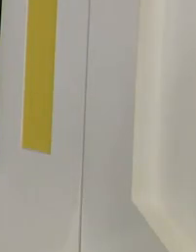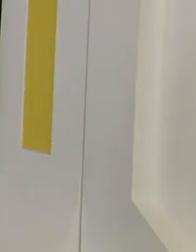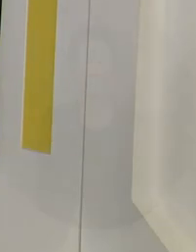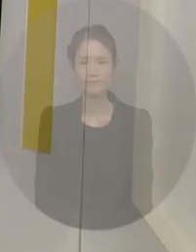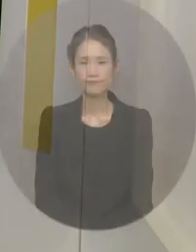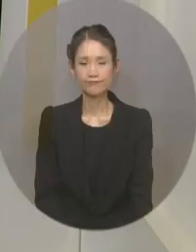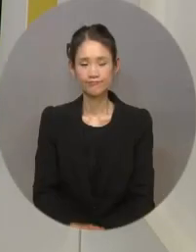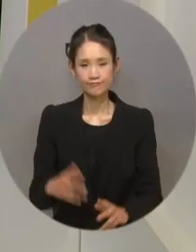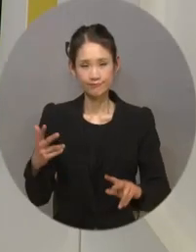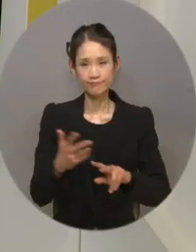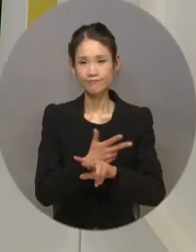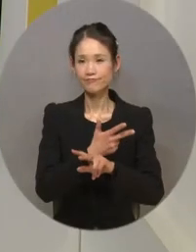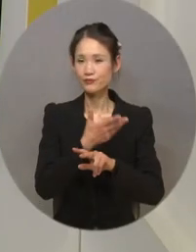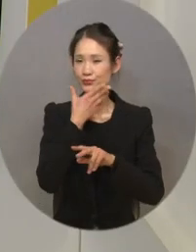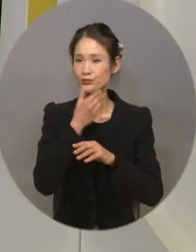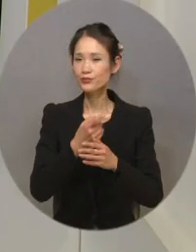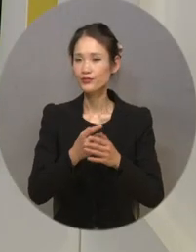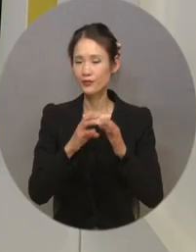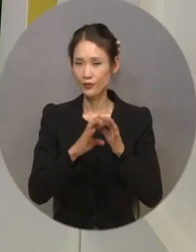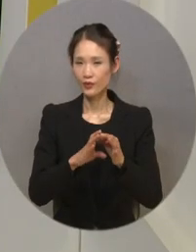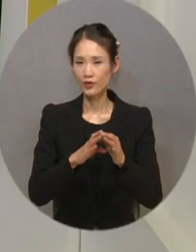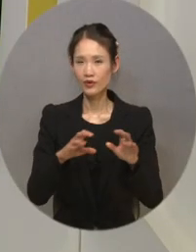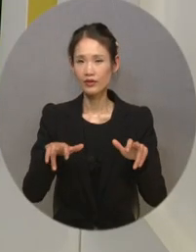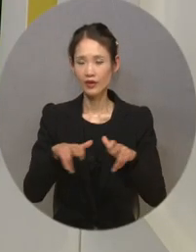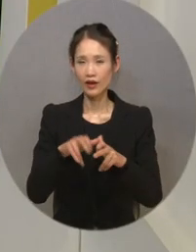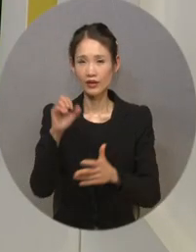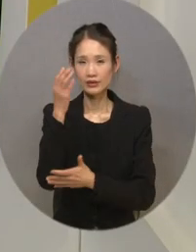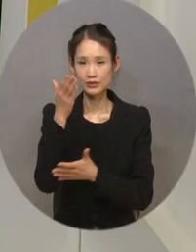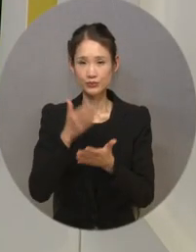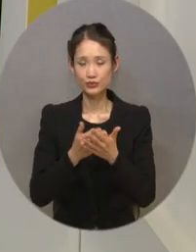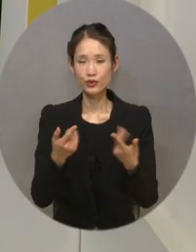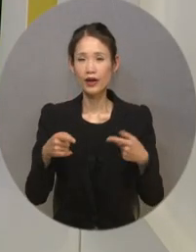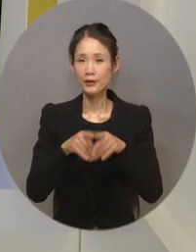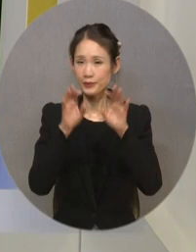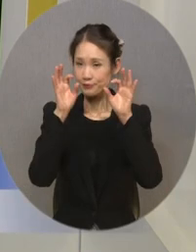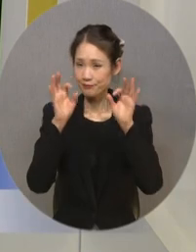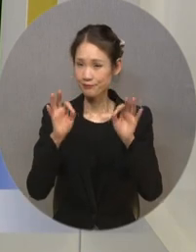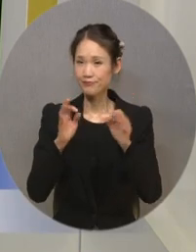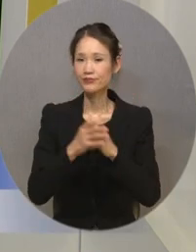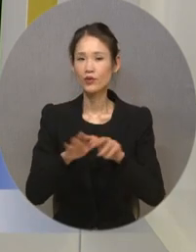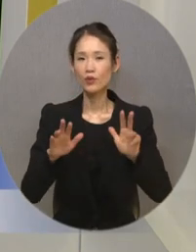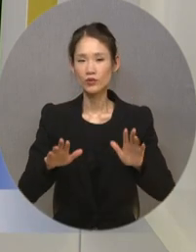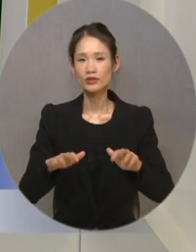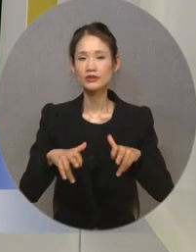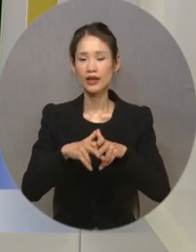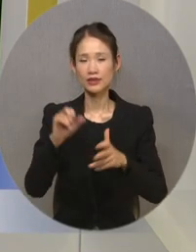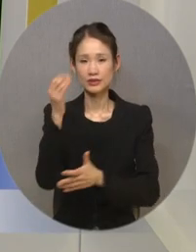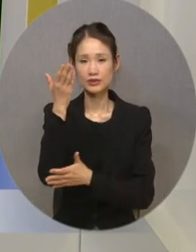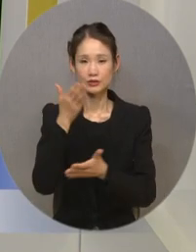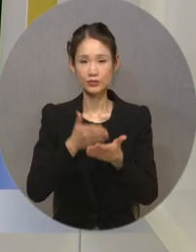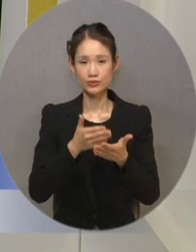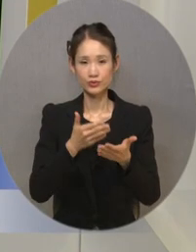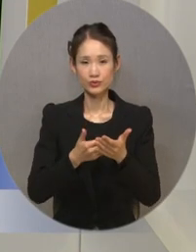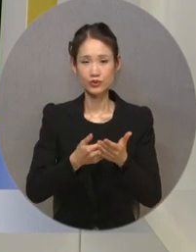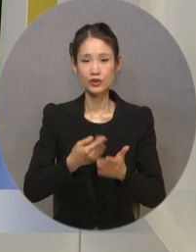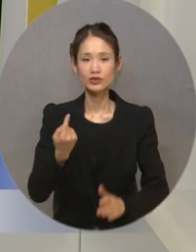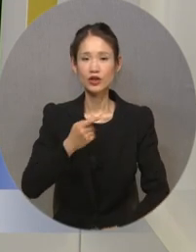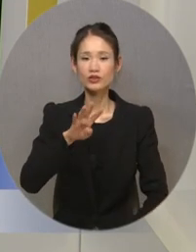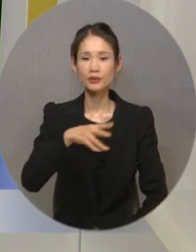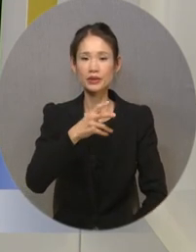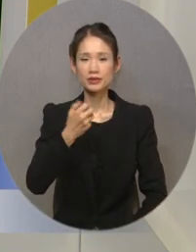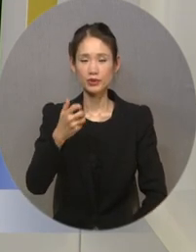한 주간에 복지개 소식을 장애인 신문과 함께 만나봅니다 오늘 장애인신문 1478호